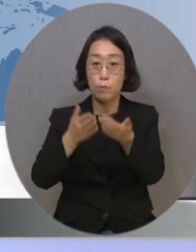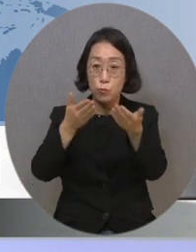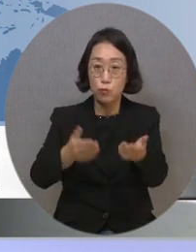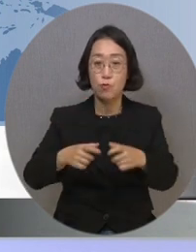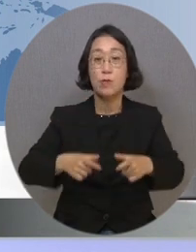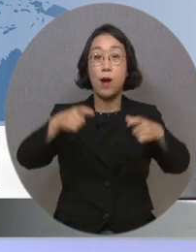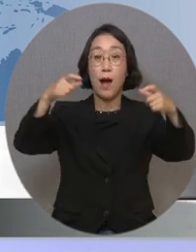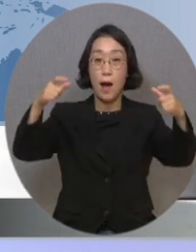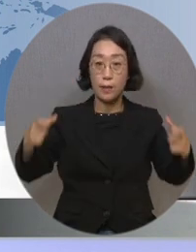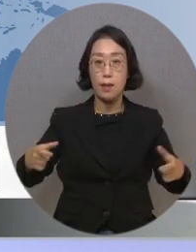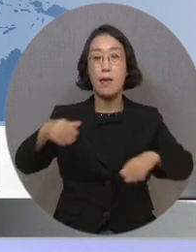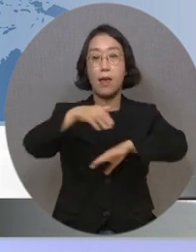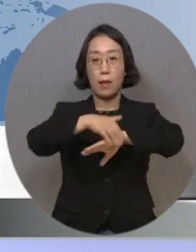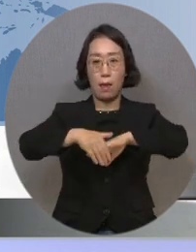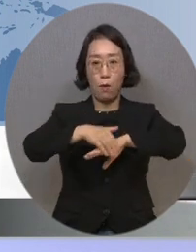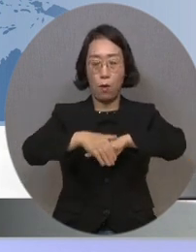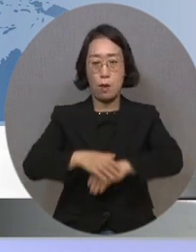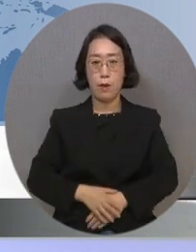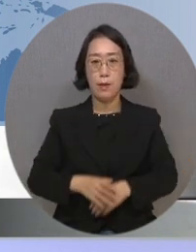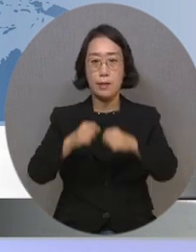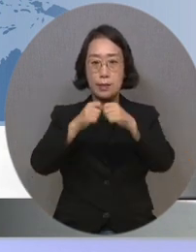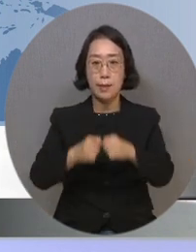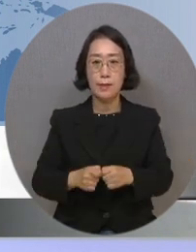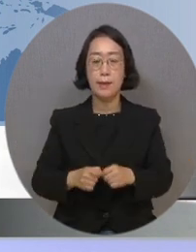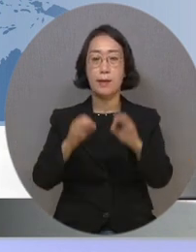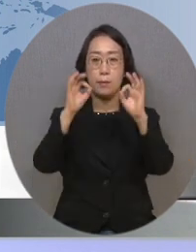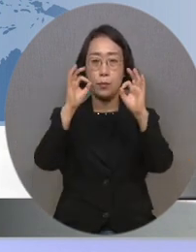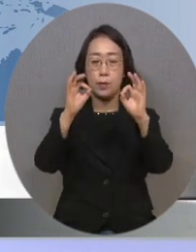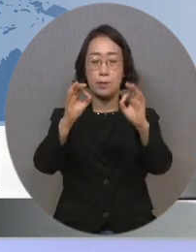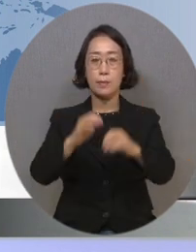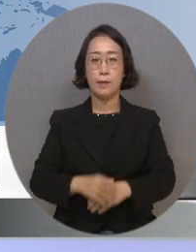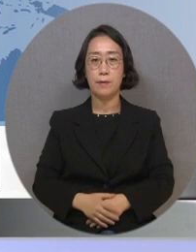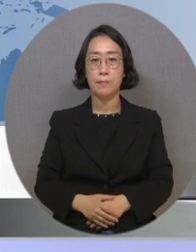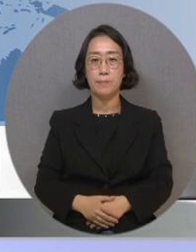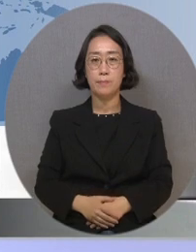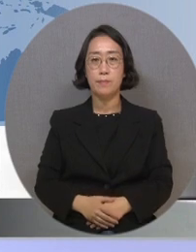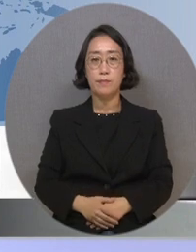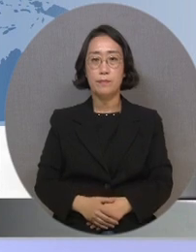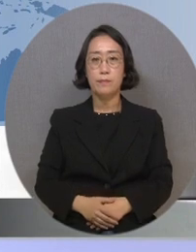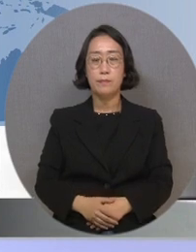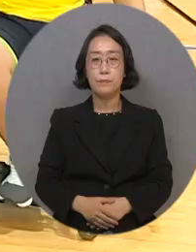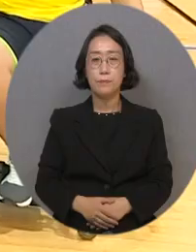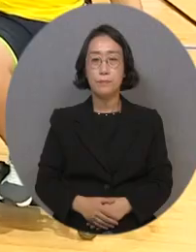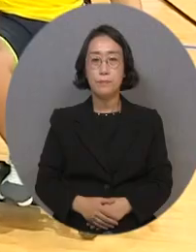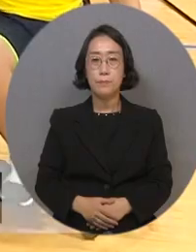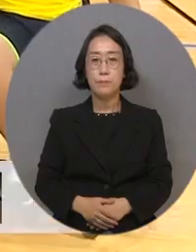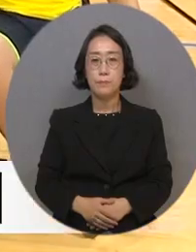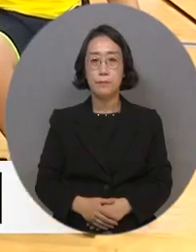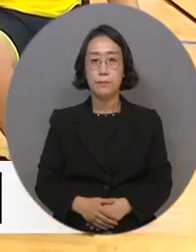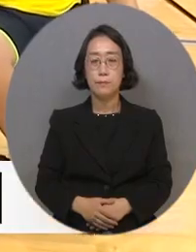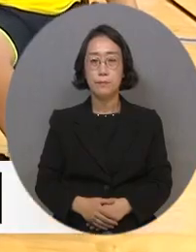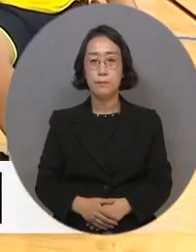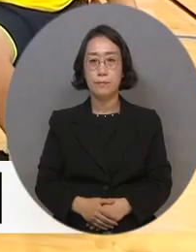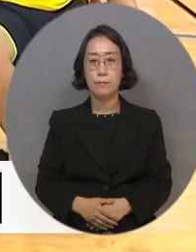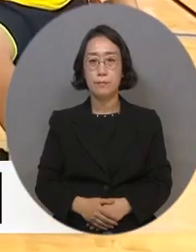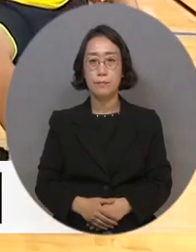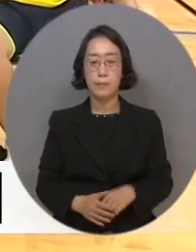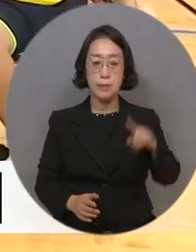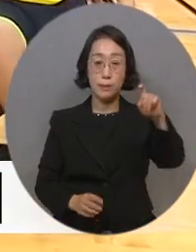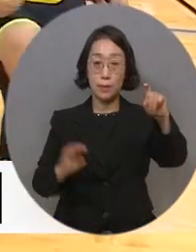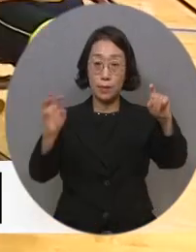기회를 확대하기로 했는데요이 소식 김은별 기자가 정리했습니다 오는